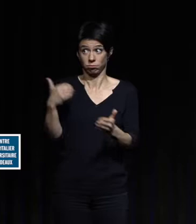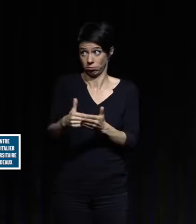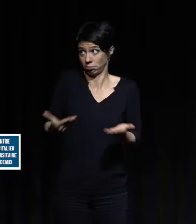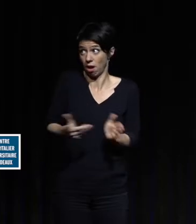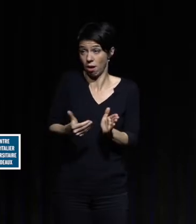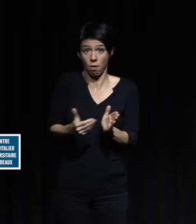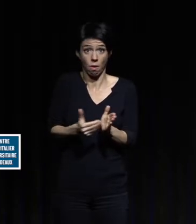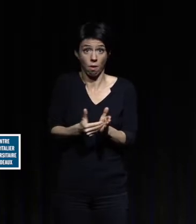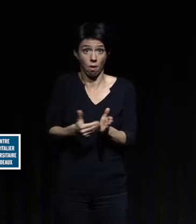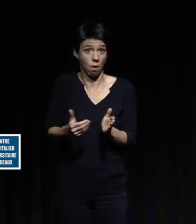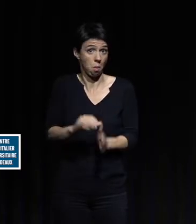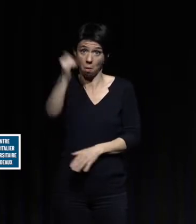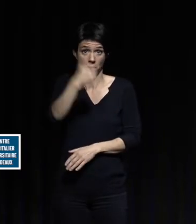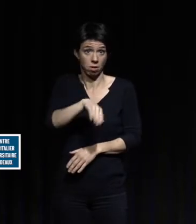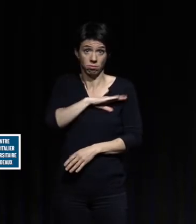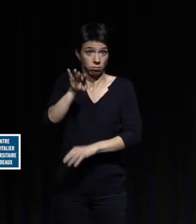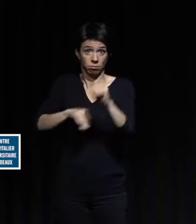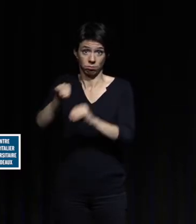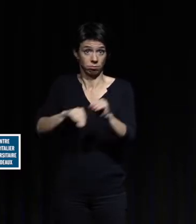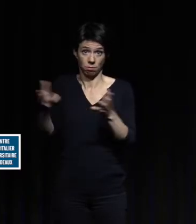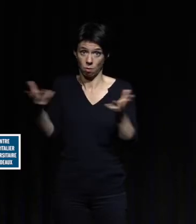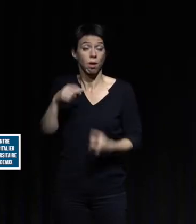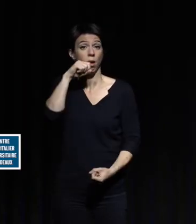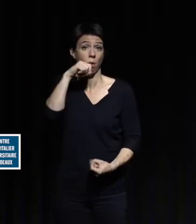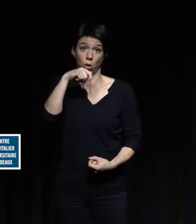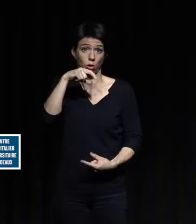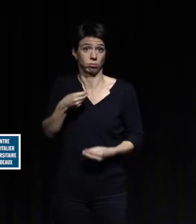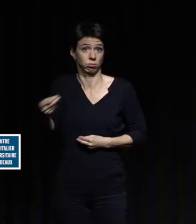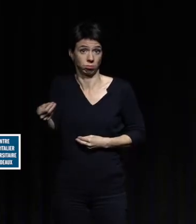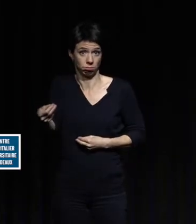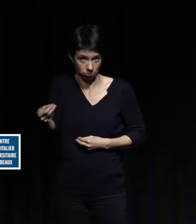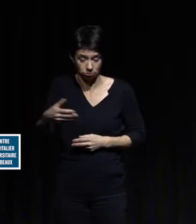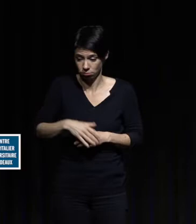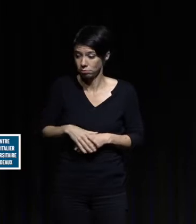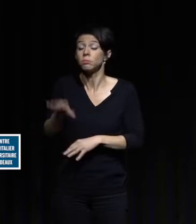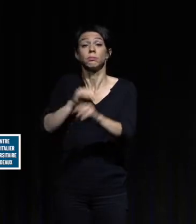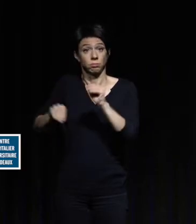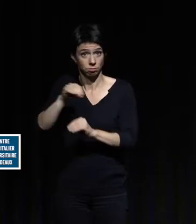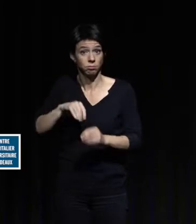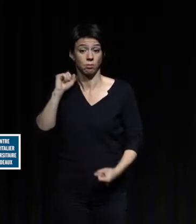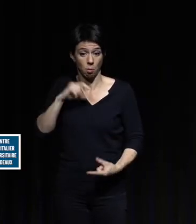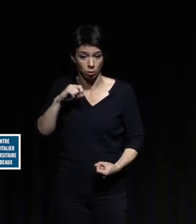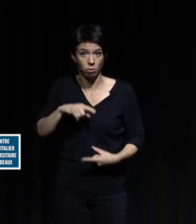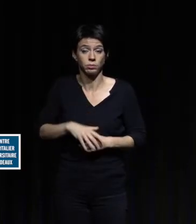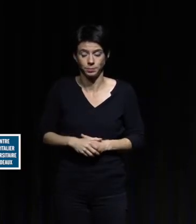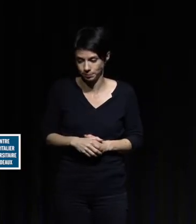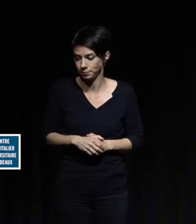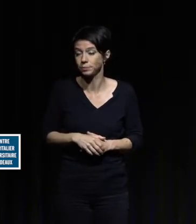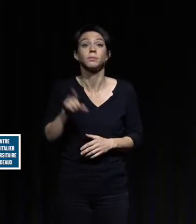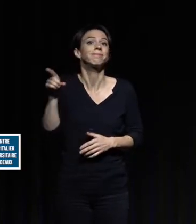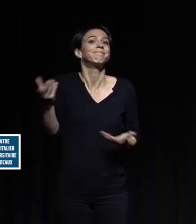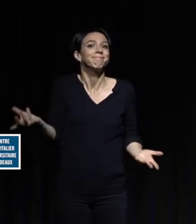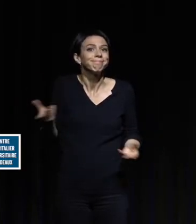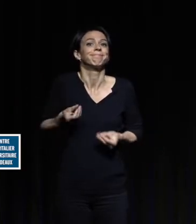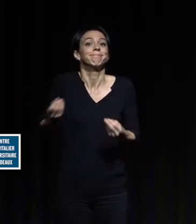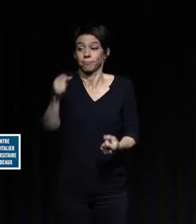de l'endométriose, c'est des traitements hormonaux. Et donc, puisqu'on utilise des traitements hormonaux, on aura des effets secondaires